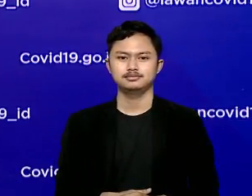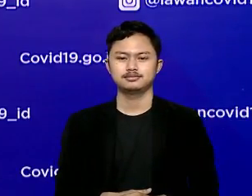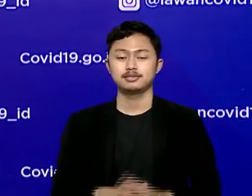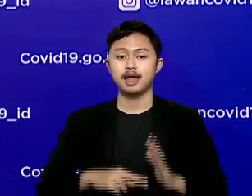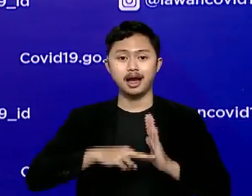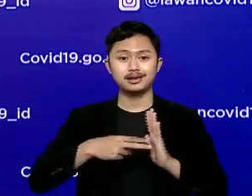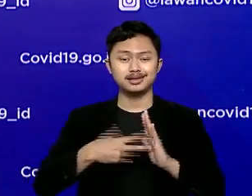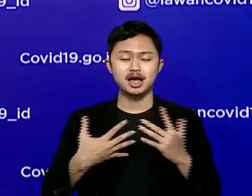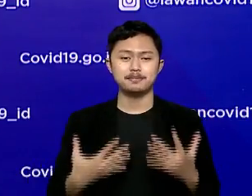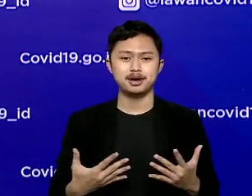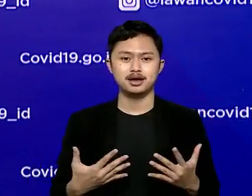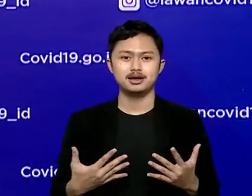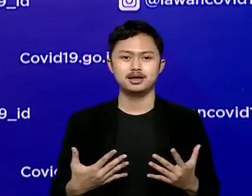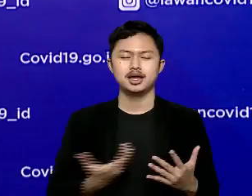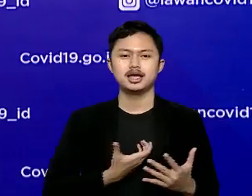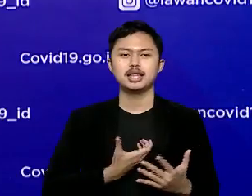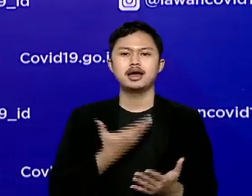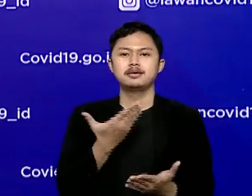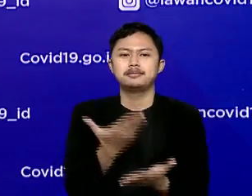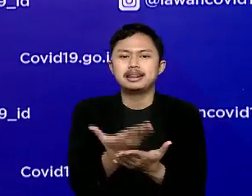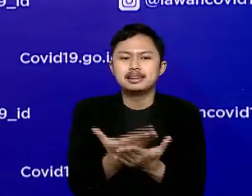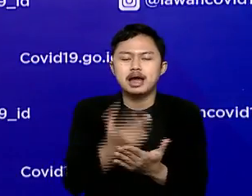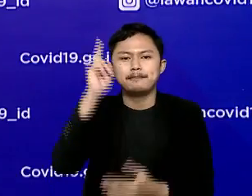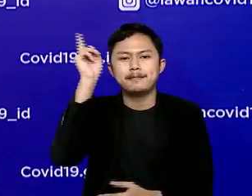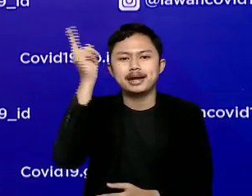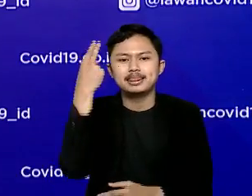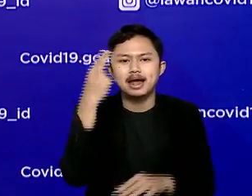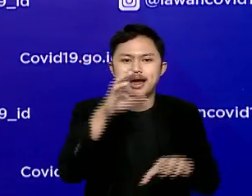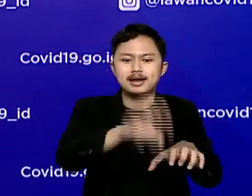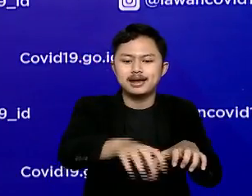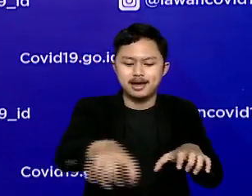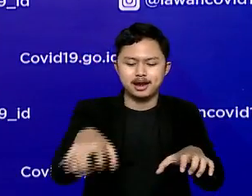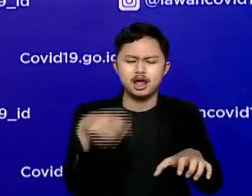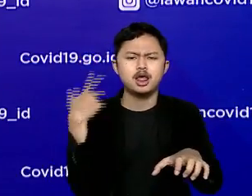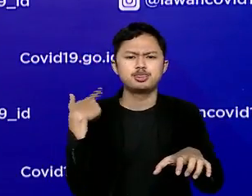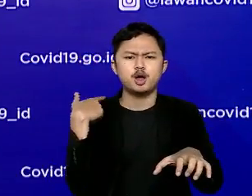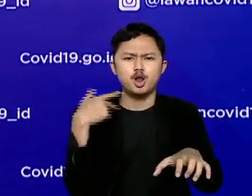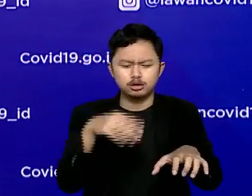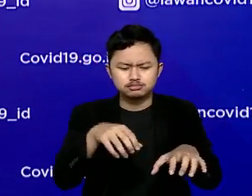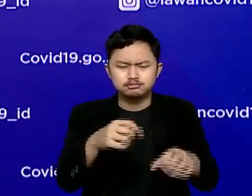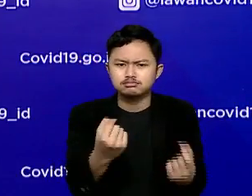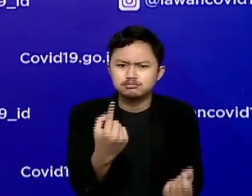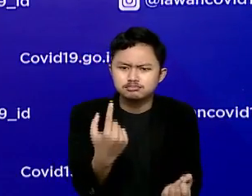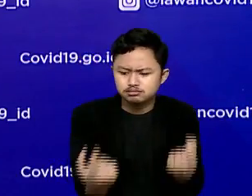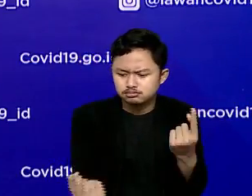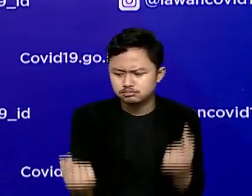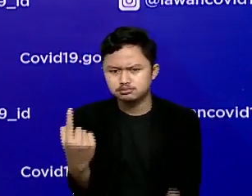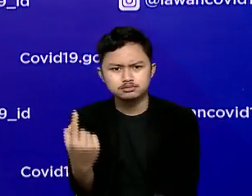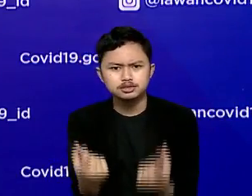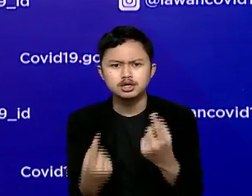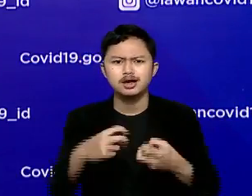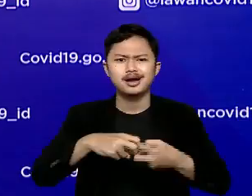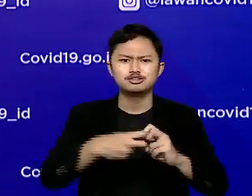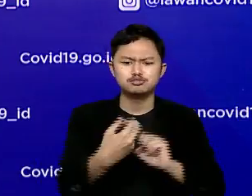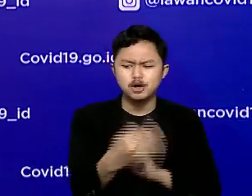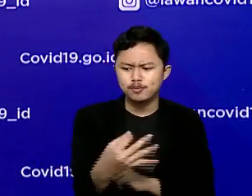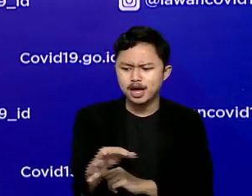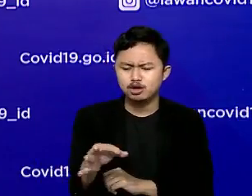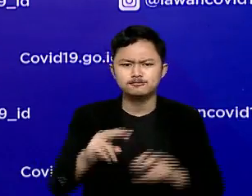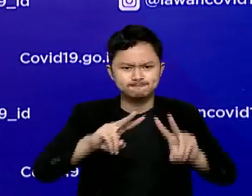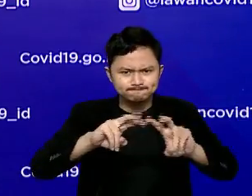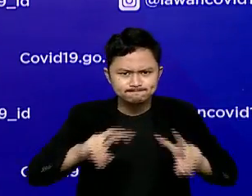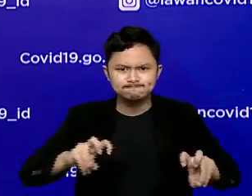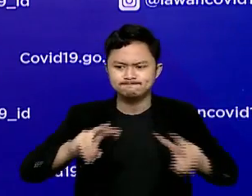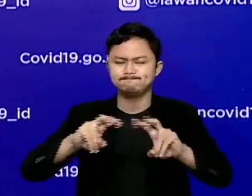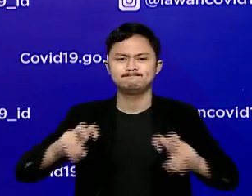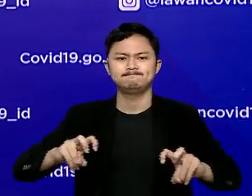Untuk itu, kepada pemerintah daerah diminta untuk terus memonitor perkembangan kasus. Apabila menunjukkan